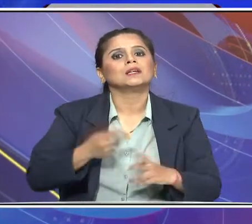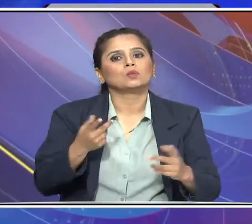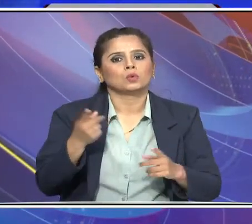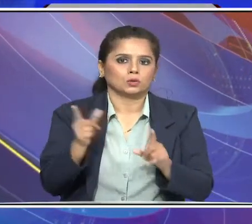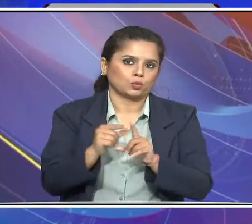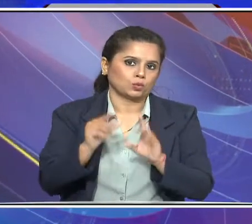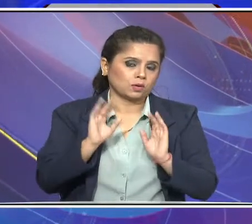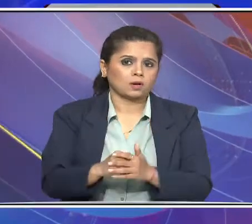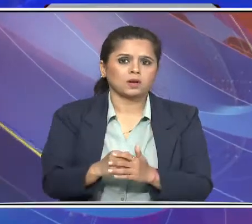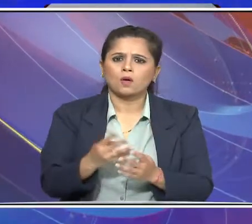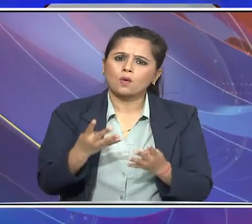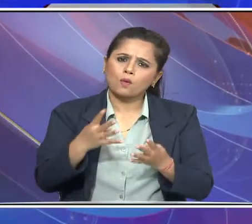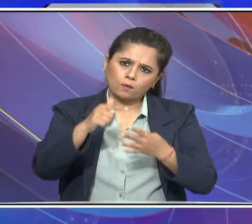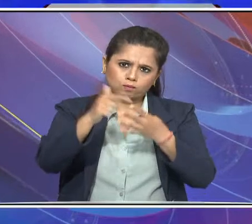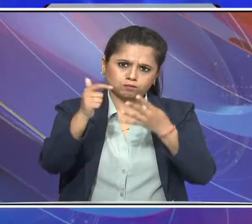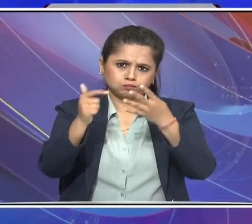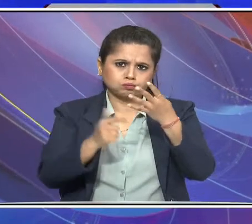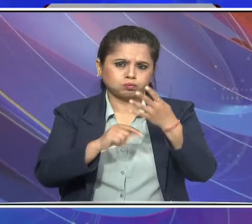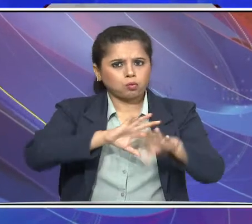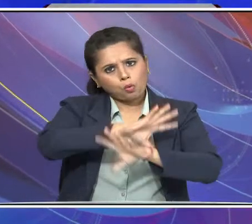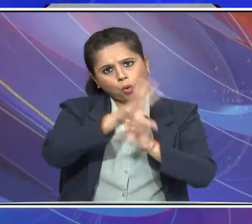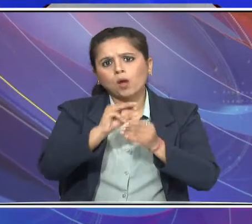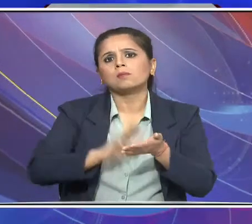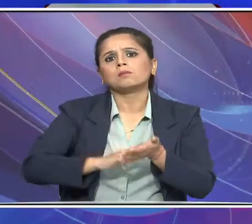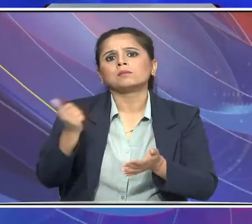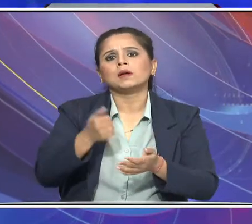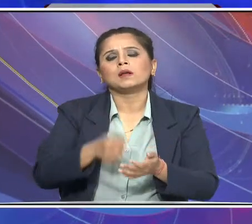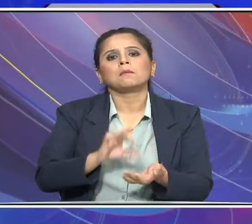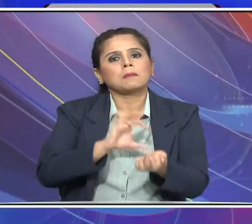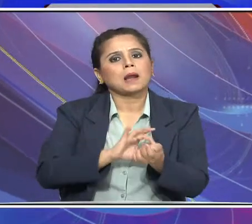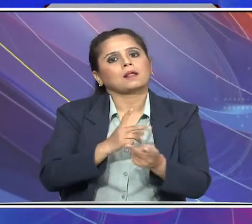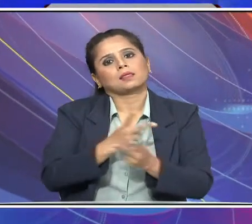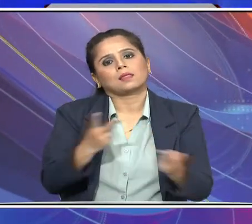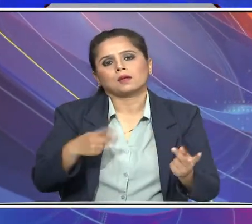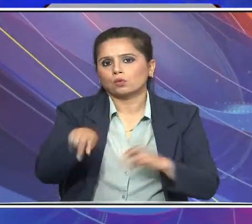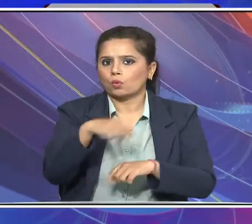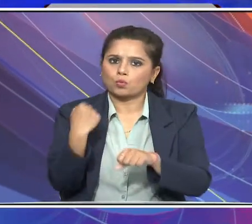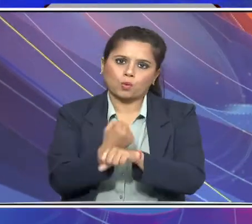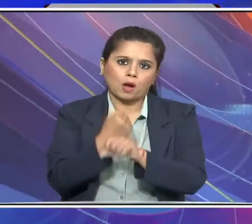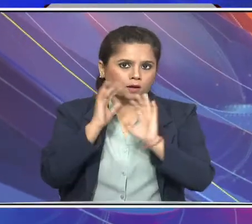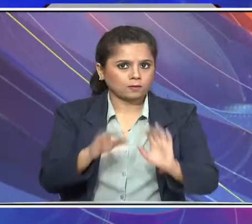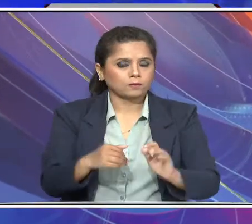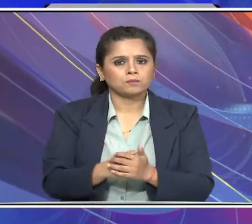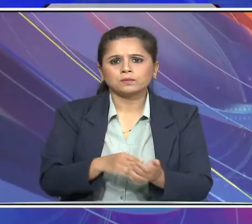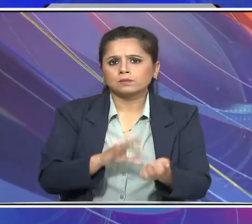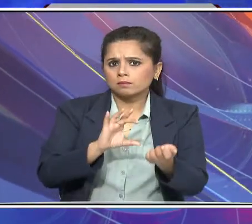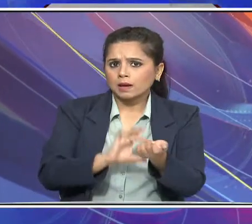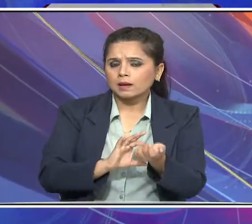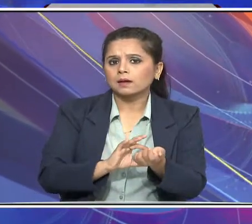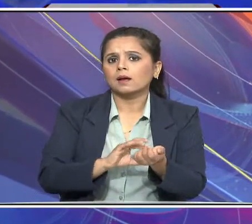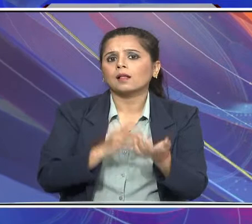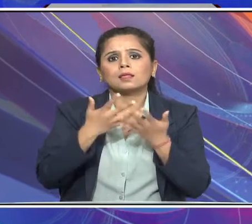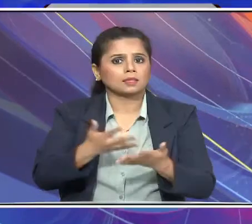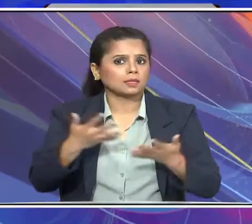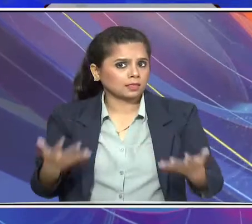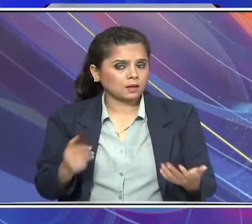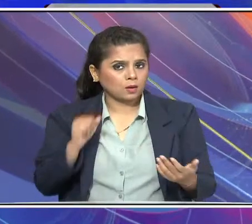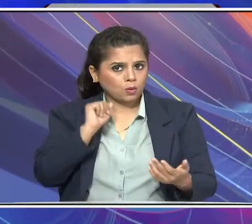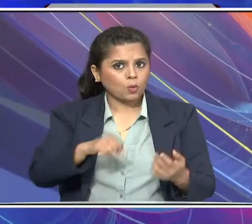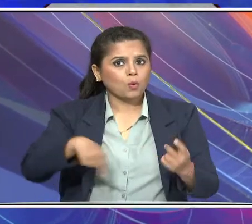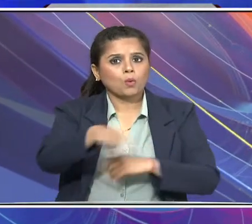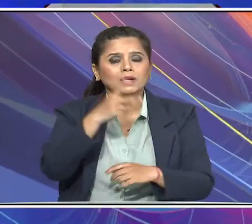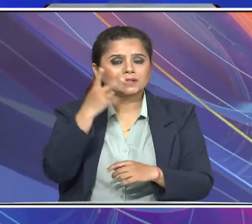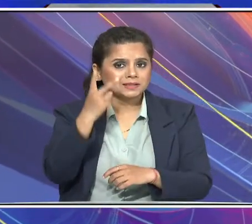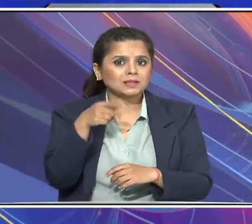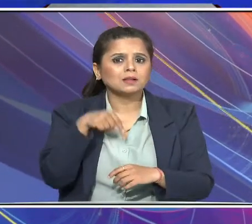चारों मिनिस्ट्री के द्वारा मेडिकल डिवाइस के लिए कम हो रहा है यह मेडिकल डिवाइस पॉलिसी यह चारों मिनिस्ट्री के